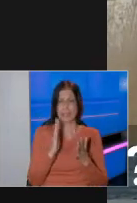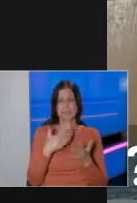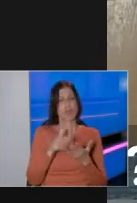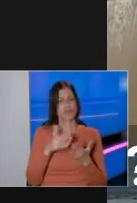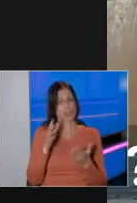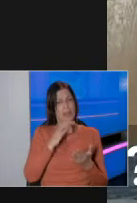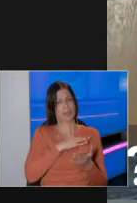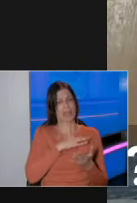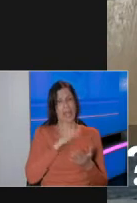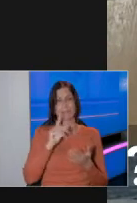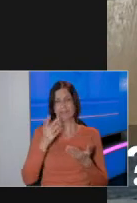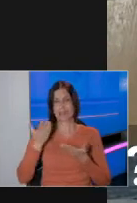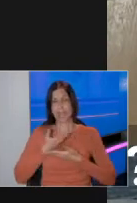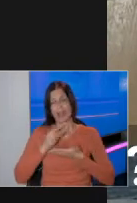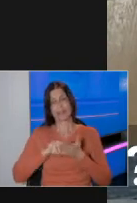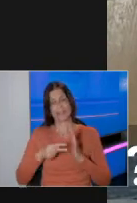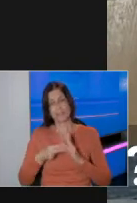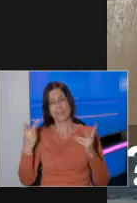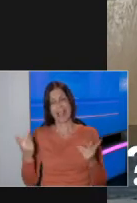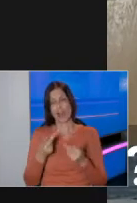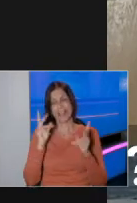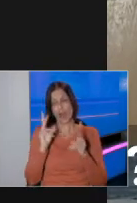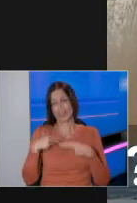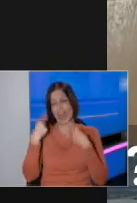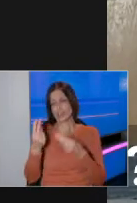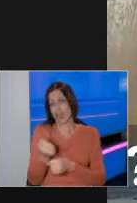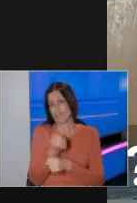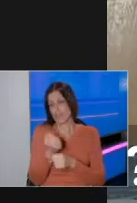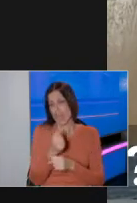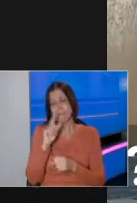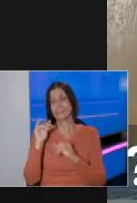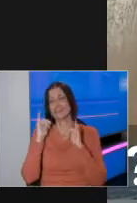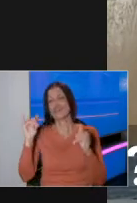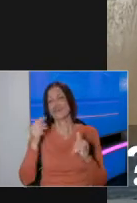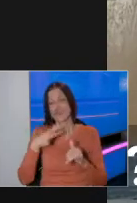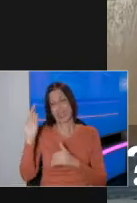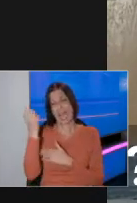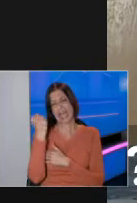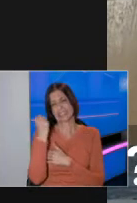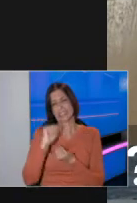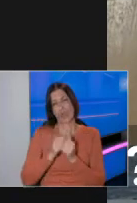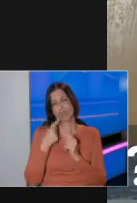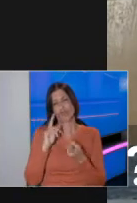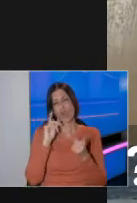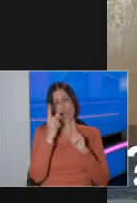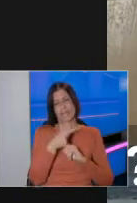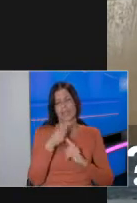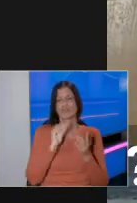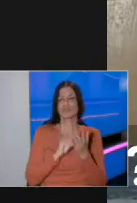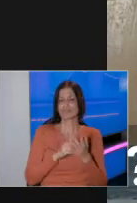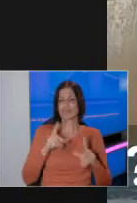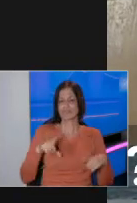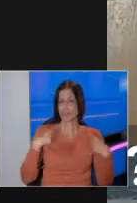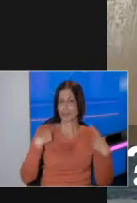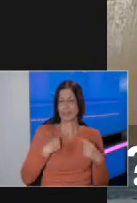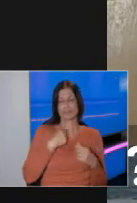שבעצם מקבל מתווים או הקלות או יכולות לחזור לעבודה, זה כנראה מי שצועק יותר חזק, או מי שהופך להיות צורך קיומי.